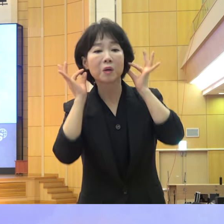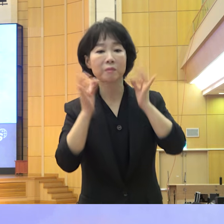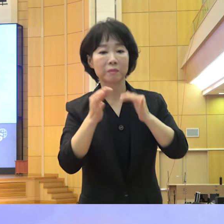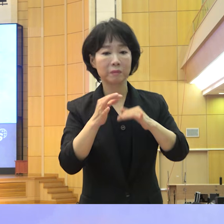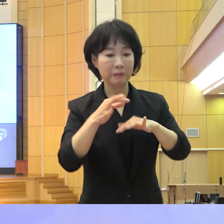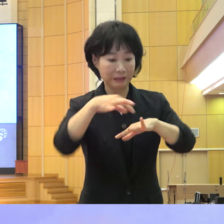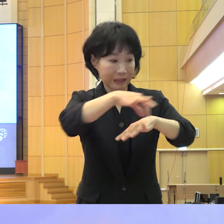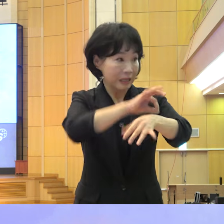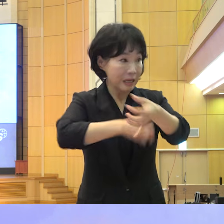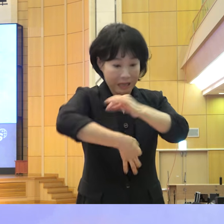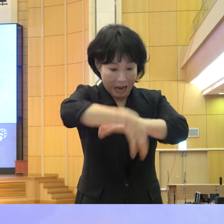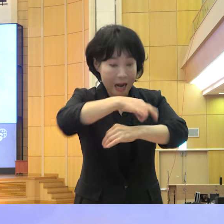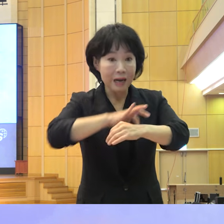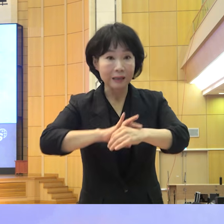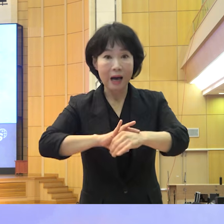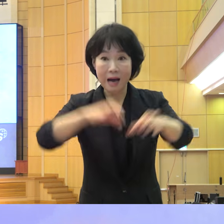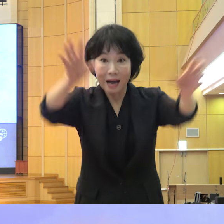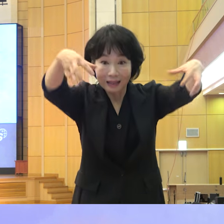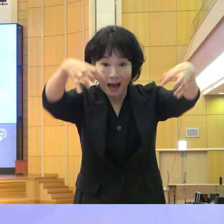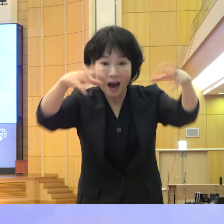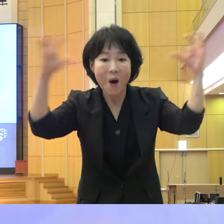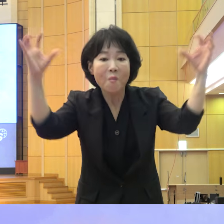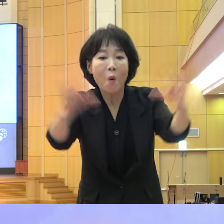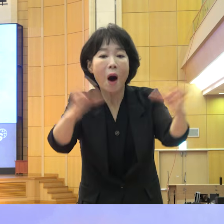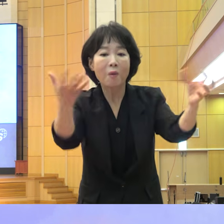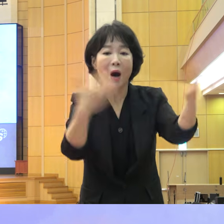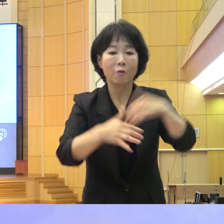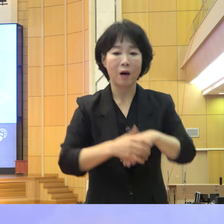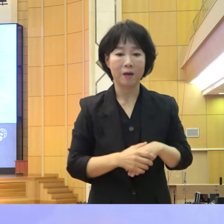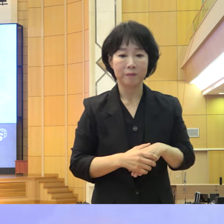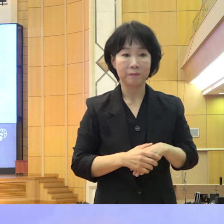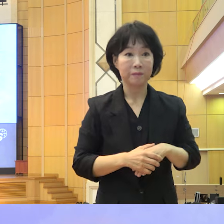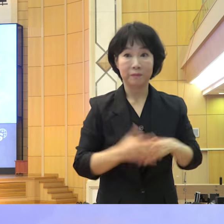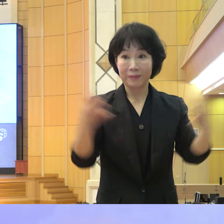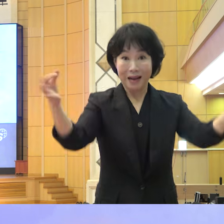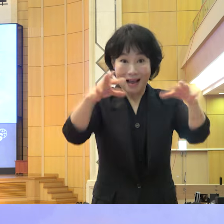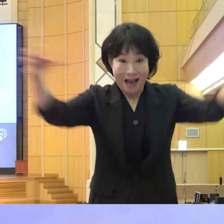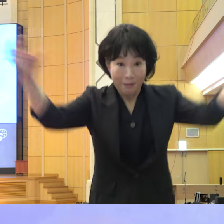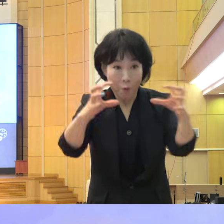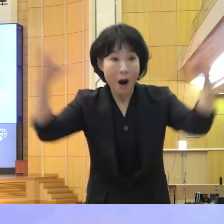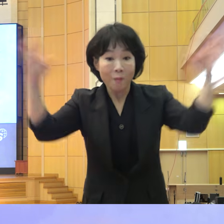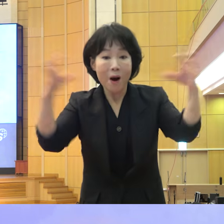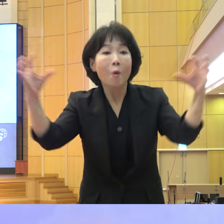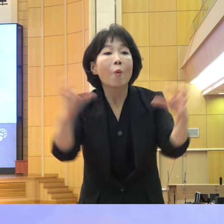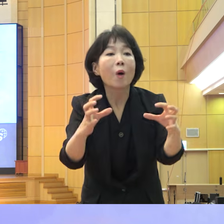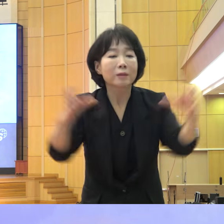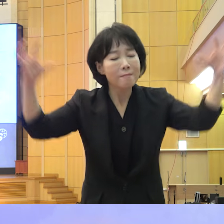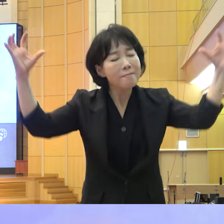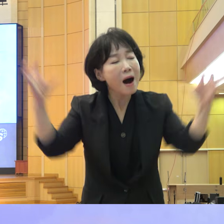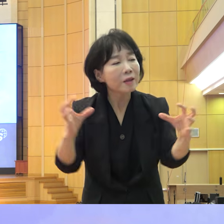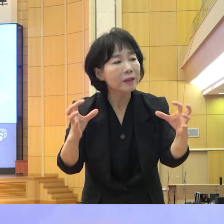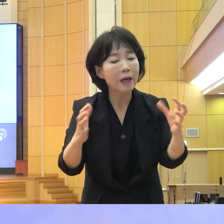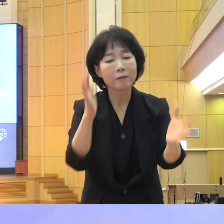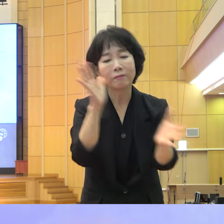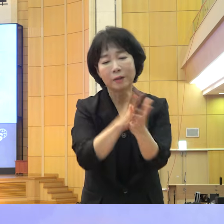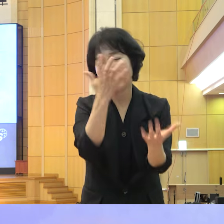금으로 된 모든 것들을 받아 가지고 녹여서